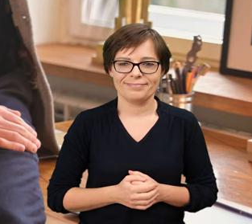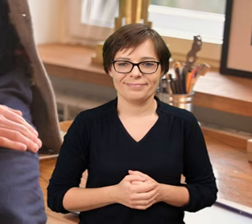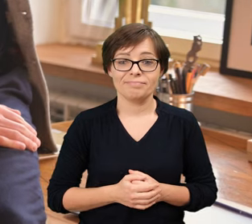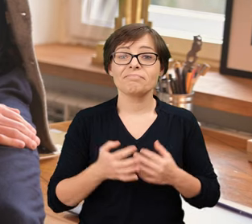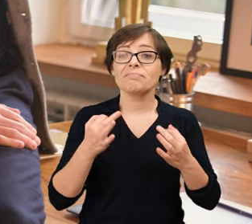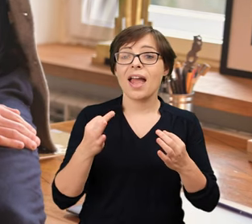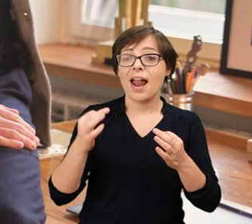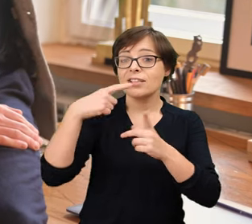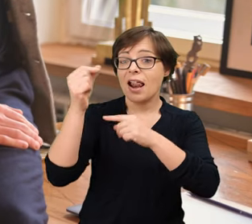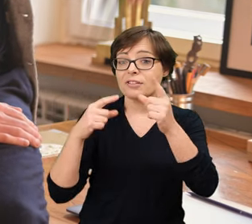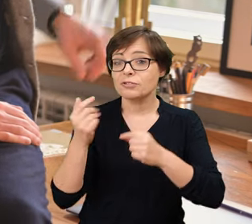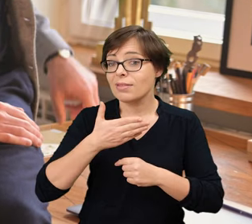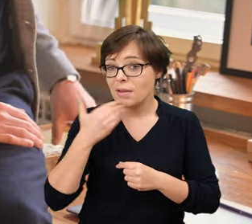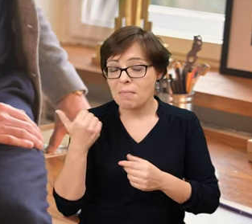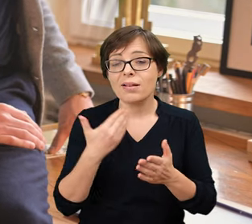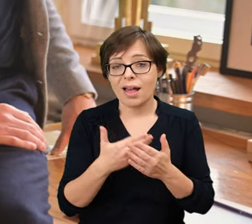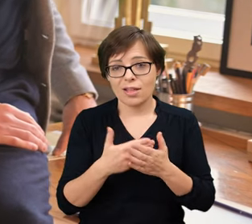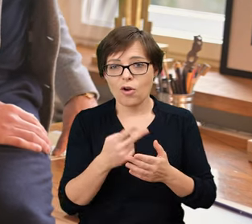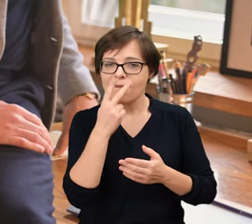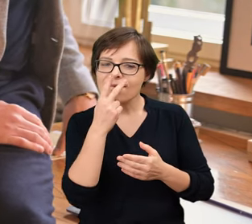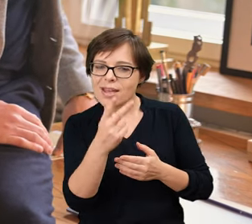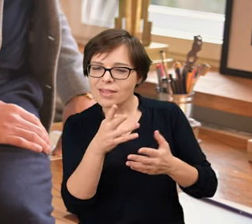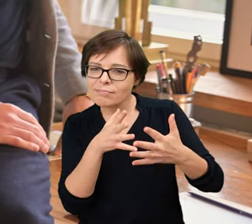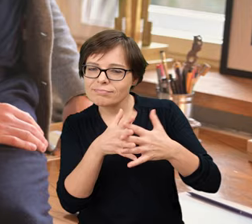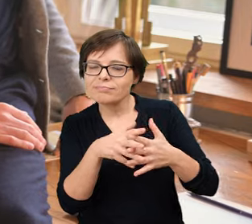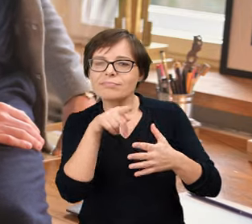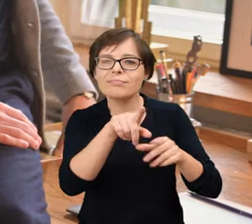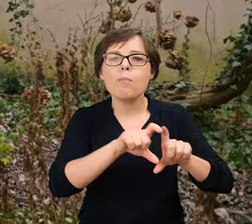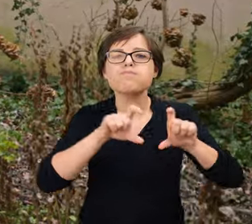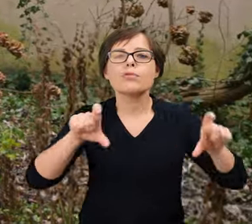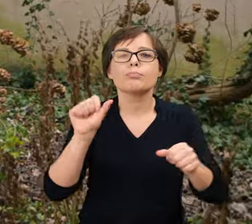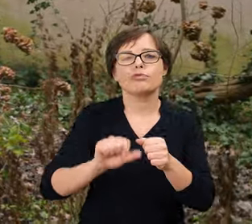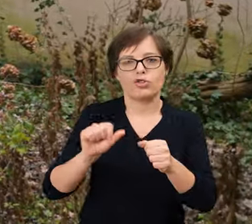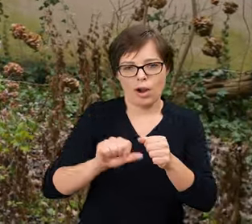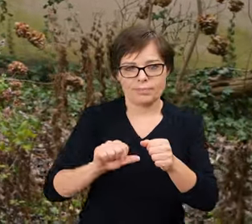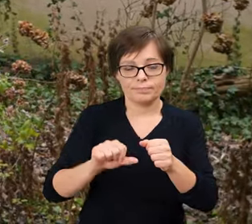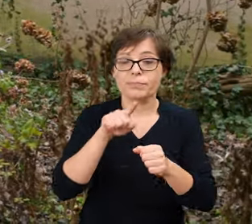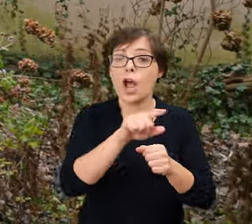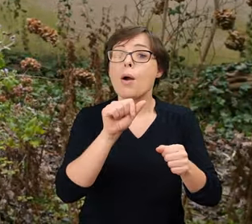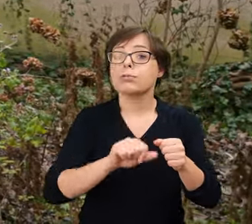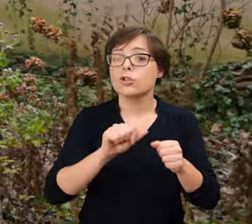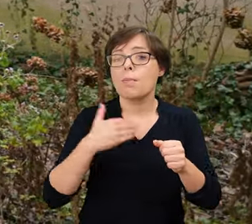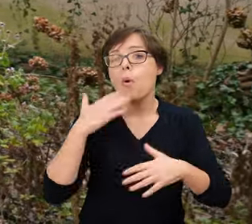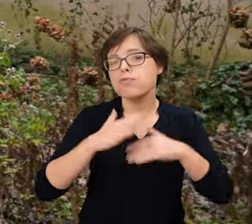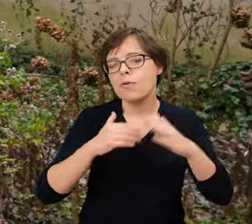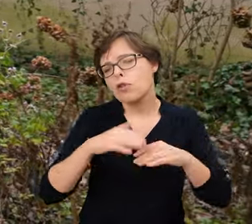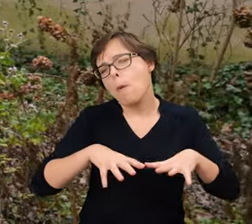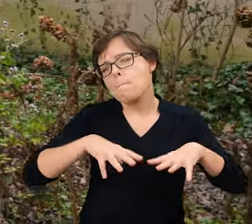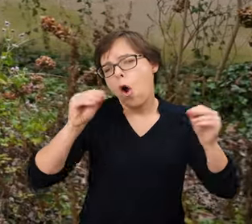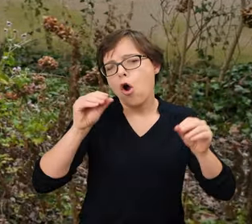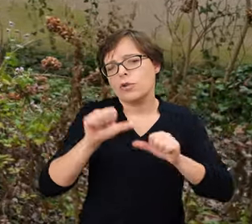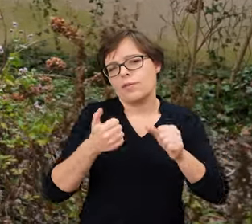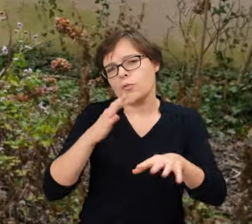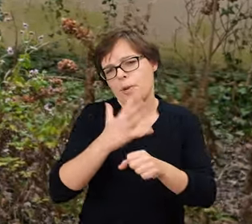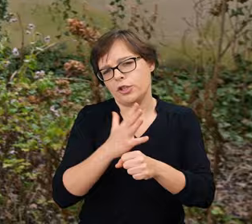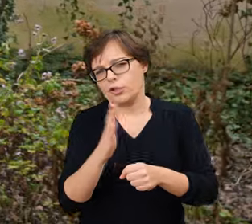Ponieważ teraz nie ma liści, to widać budynek przedszkola, który jest w głębi. Budynek przedszkola, który pochodzi z początku lat 50. W